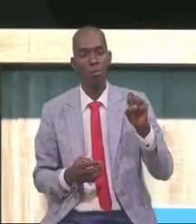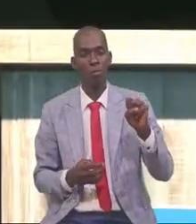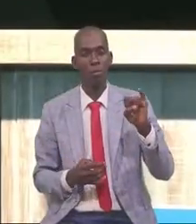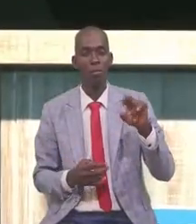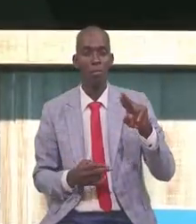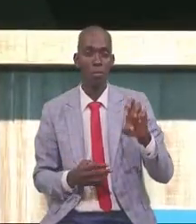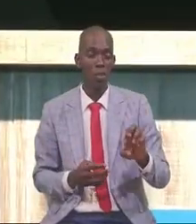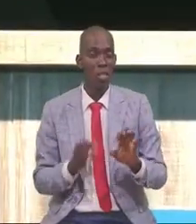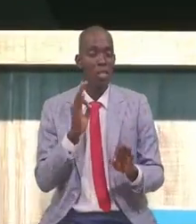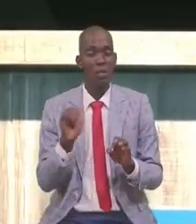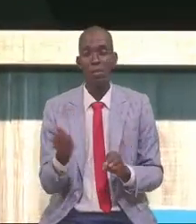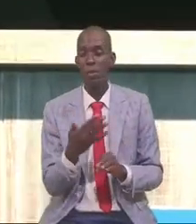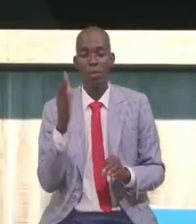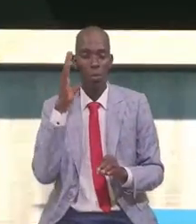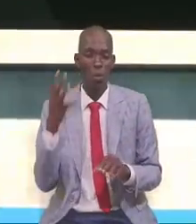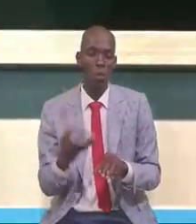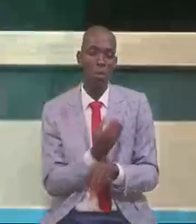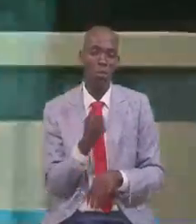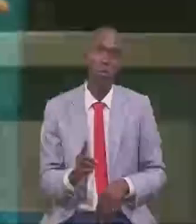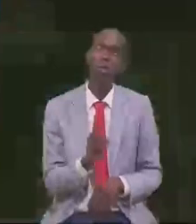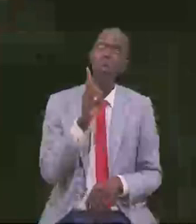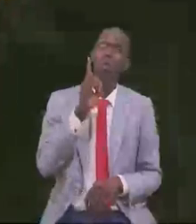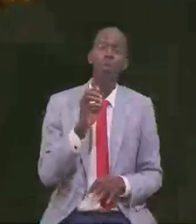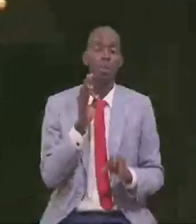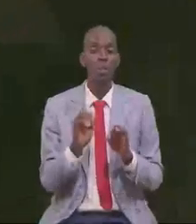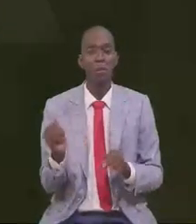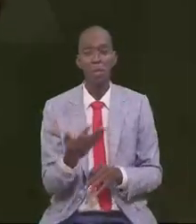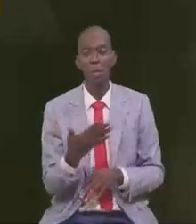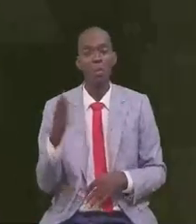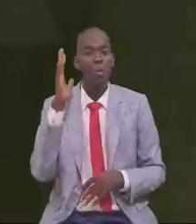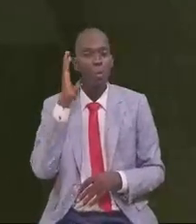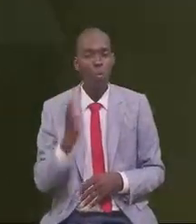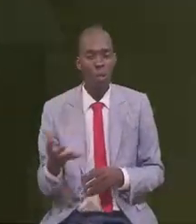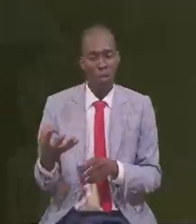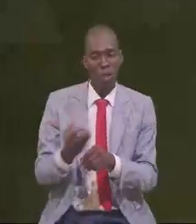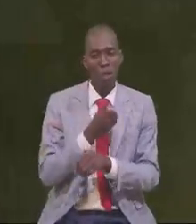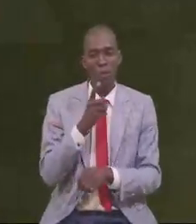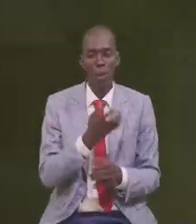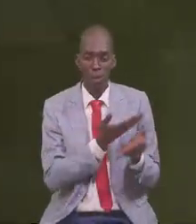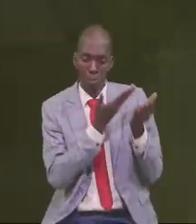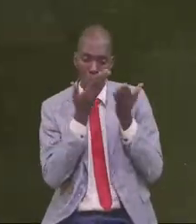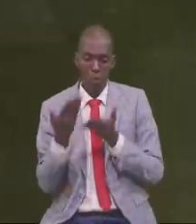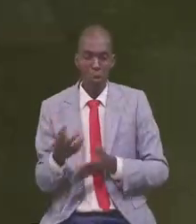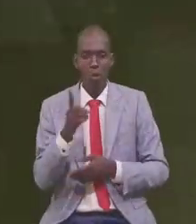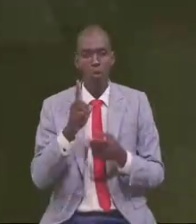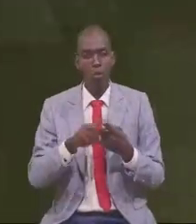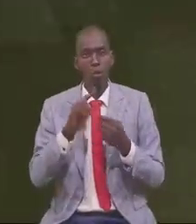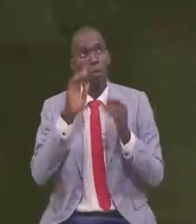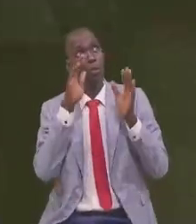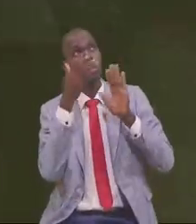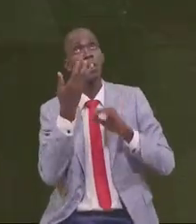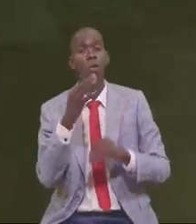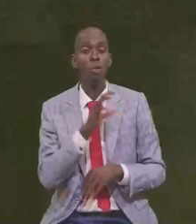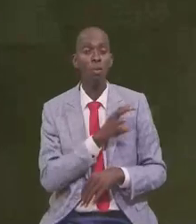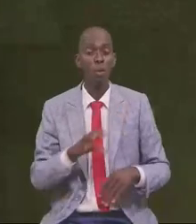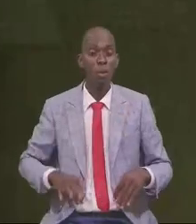vous élever, si quelque chose doit vous amener à la présence de Christ, le nom